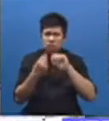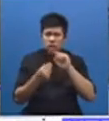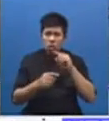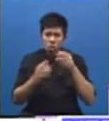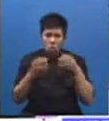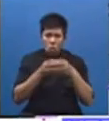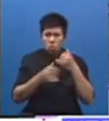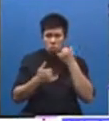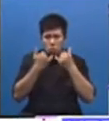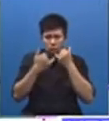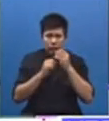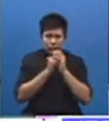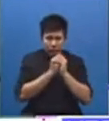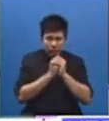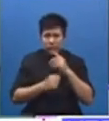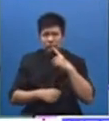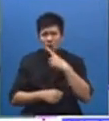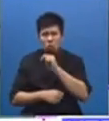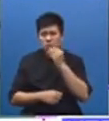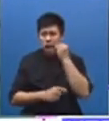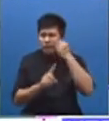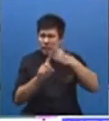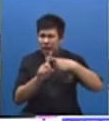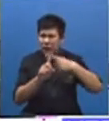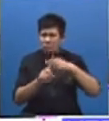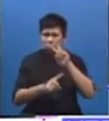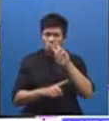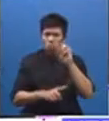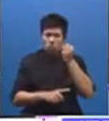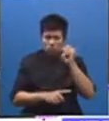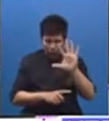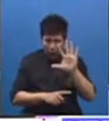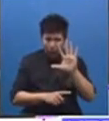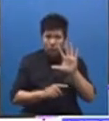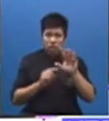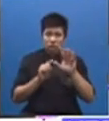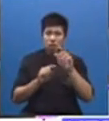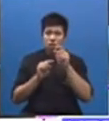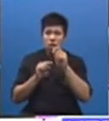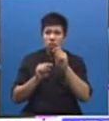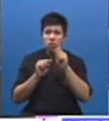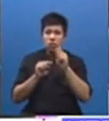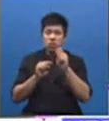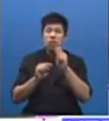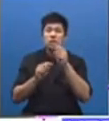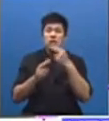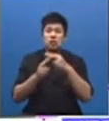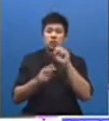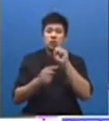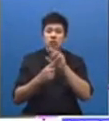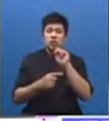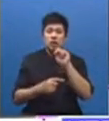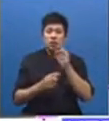คอเซ็นเตอร์ชาวจีนและไต้หวันที่บ้านเช่าบ้านเลขที่ 215หมู่ 15บ้านป่าไผ่ตำบลป่าไผ่อำเภอสันทรายจังหวัด